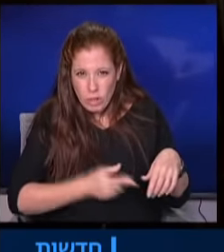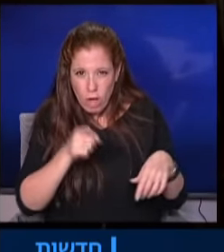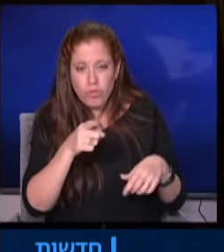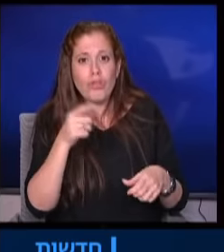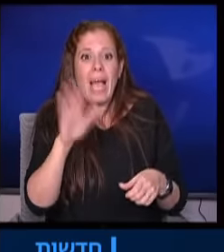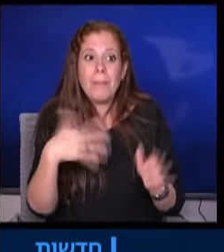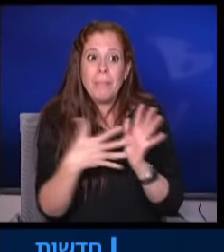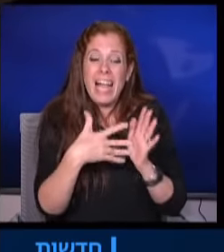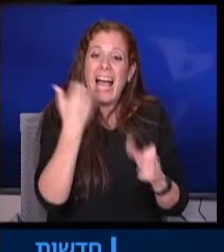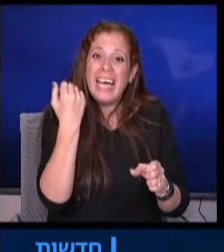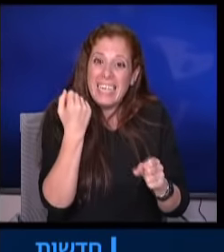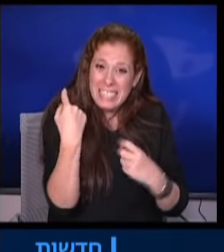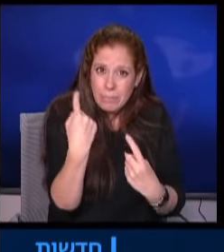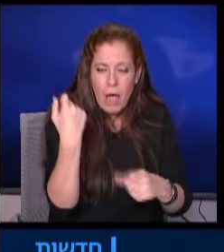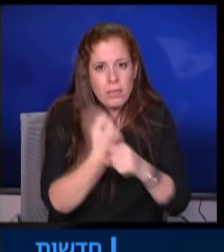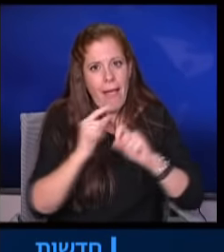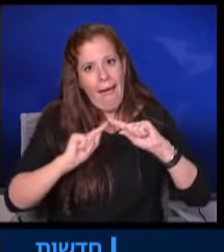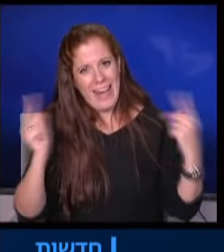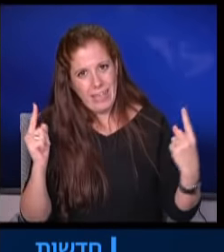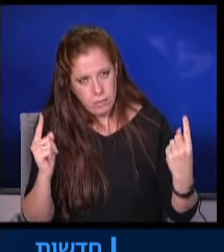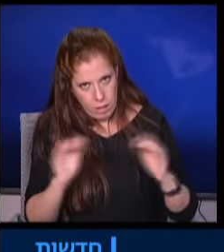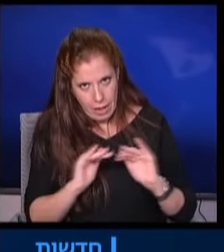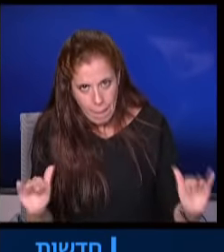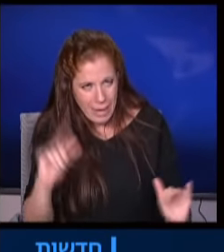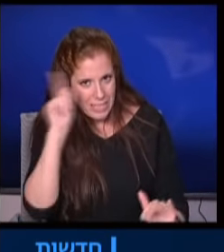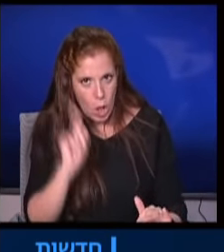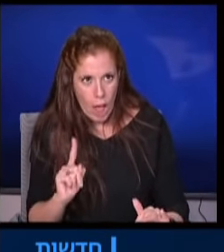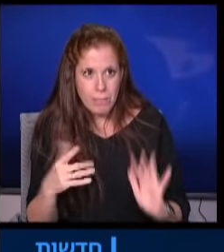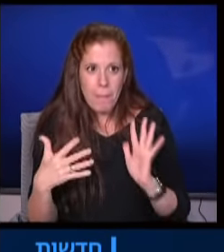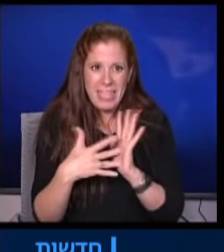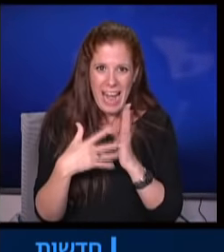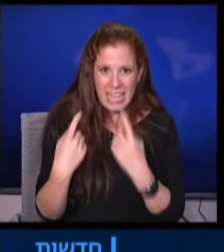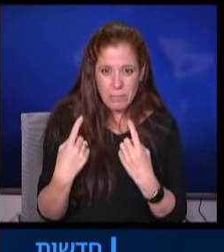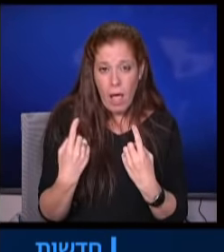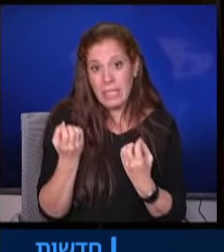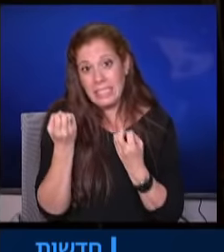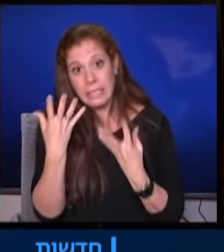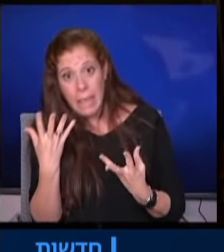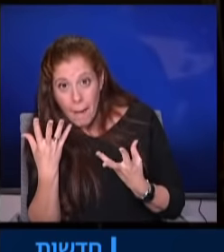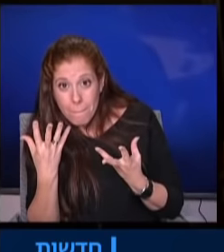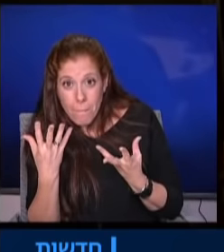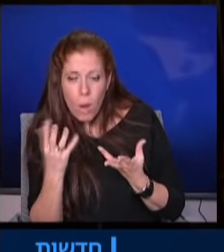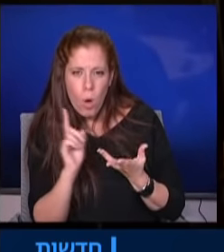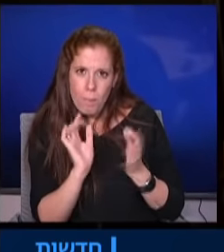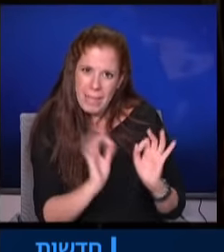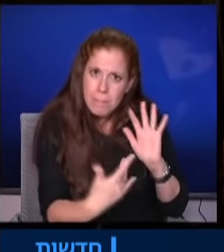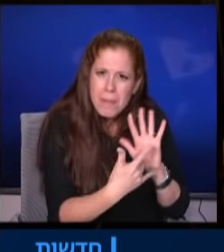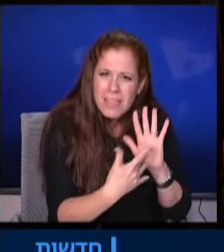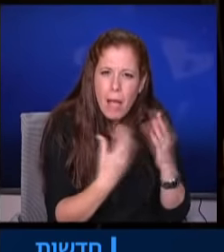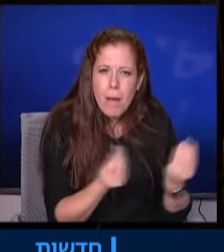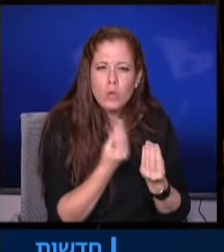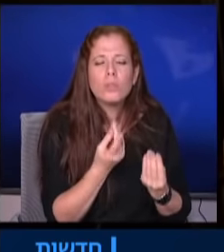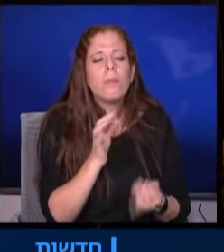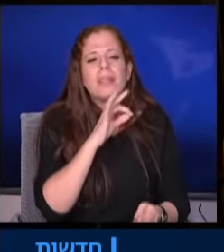אחרת לגמרי. אז אני גם לא יודעת אם הבדיקה עצמה באמת בדקה משהו, שזה היה לצורך אחר, כי זה היה באמת אופי